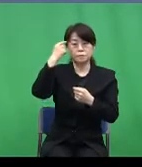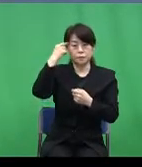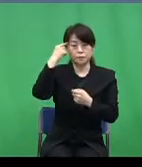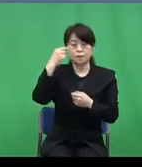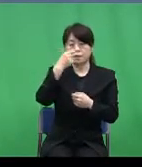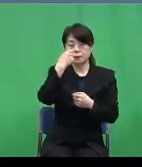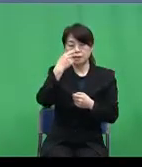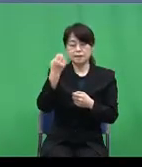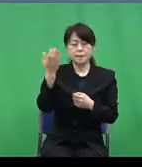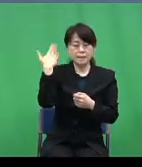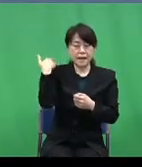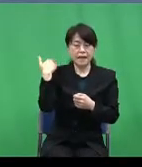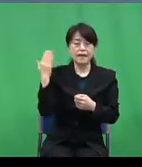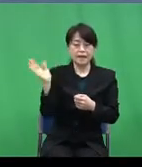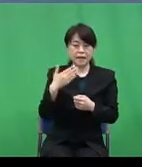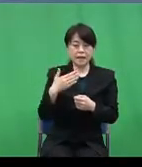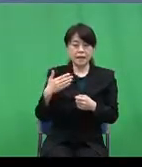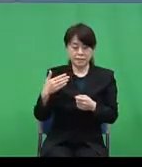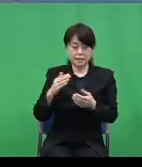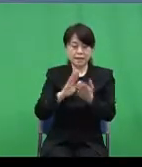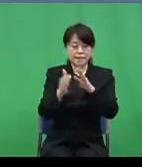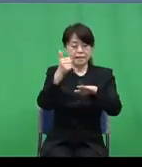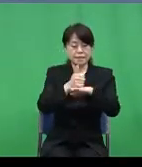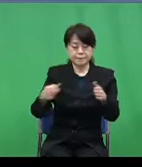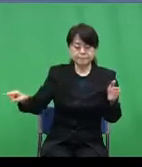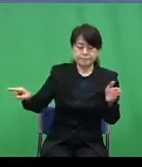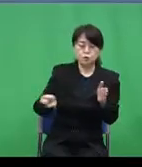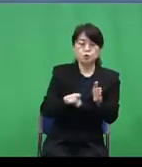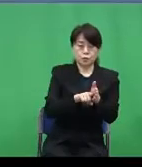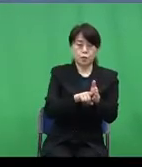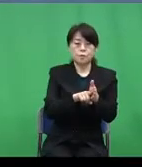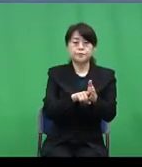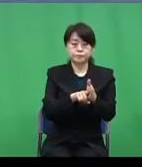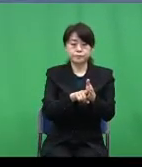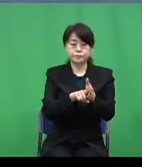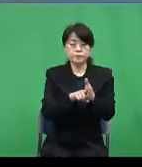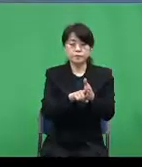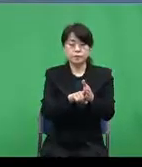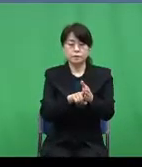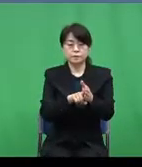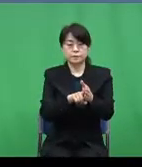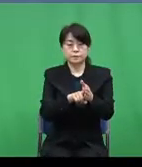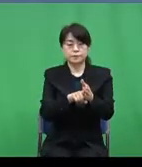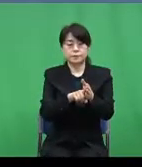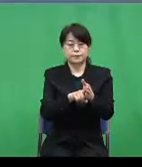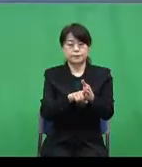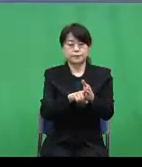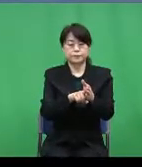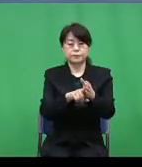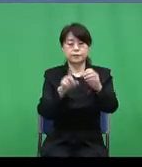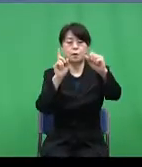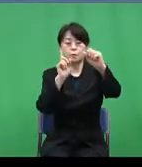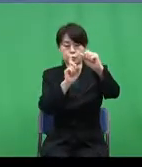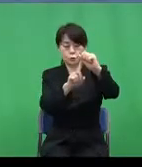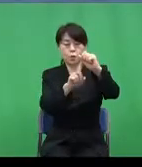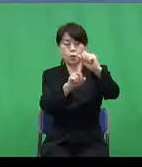と県知事に就任させていただいた時からの私が一貫してまあ、掲げている